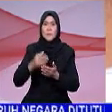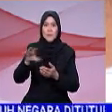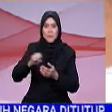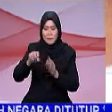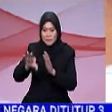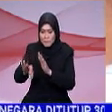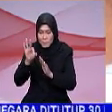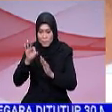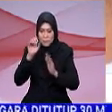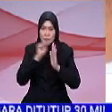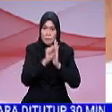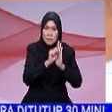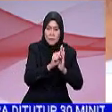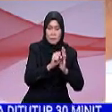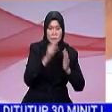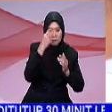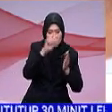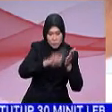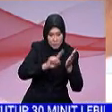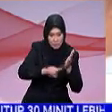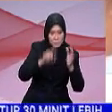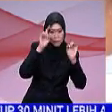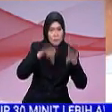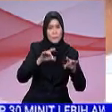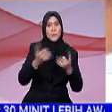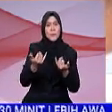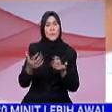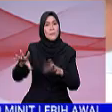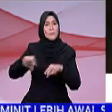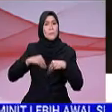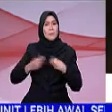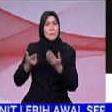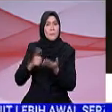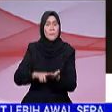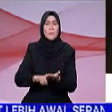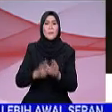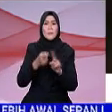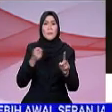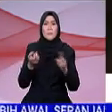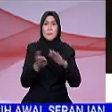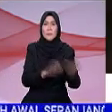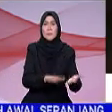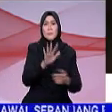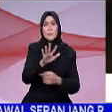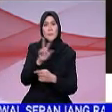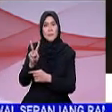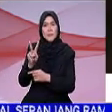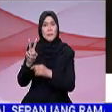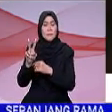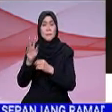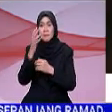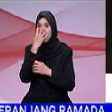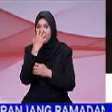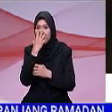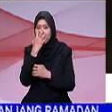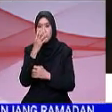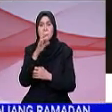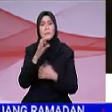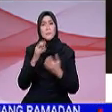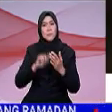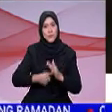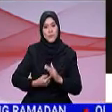pengambilan sampel dari ladang terlibat sebaik menerima laporan mengenai kematian 54 ekor babi dalam masa 6 hari